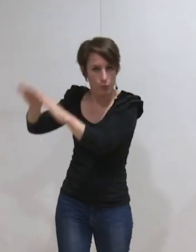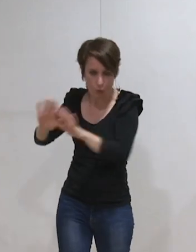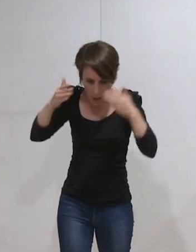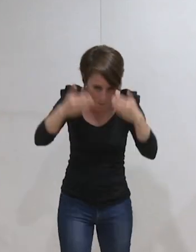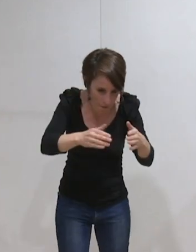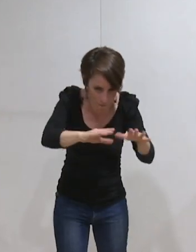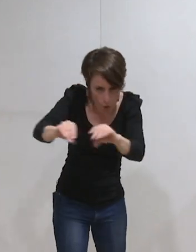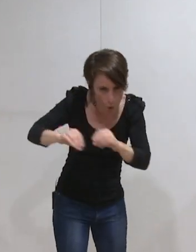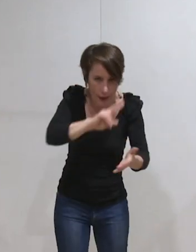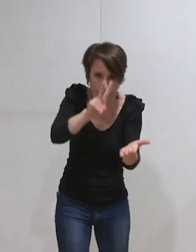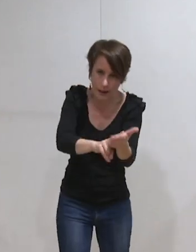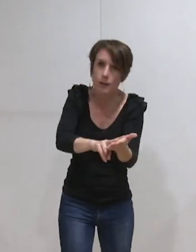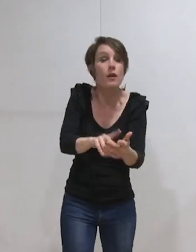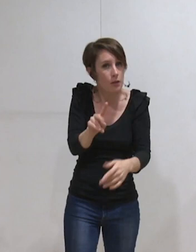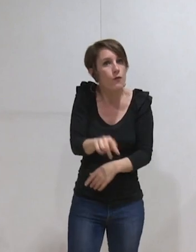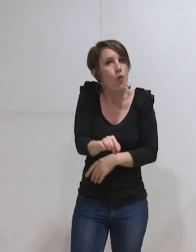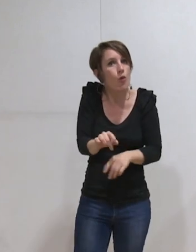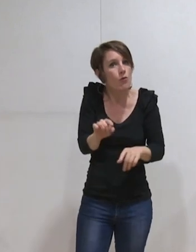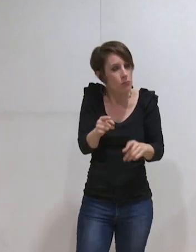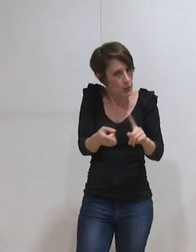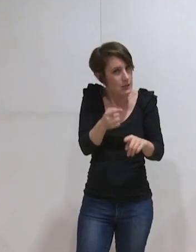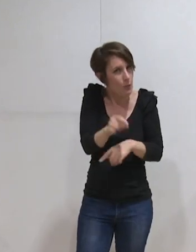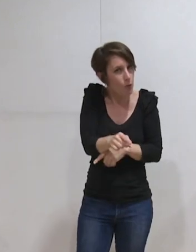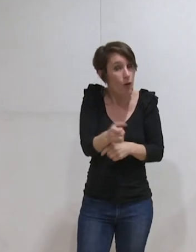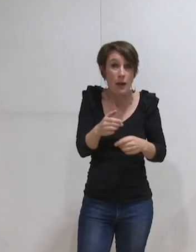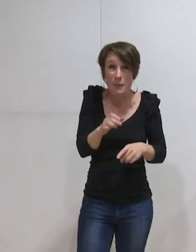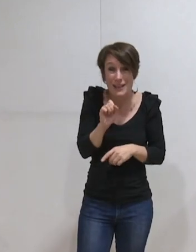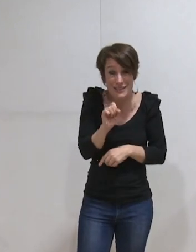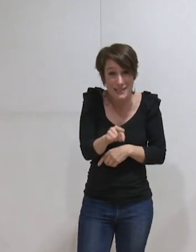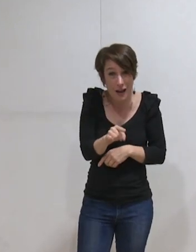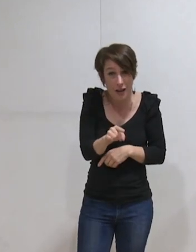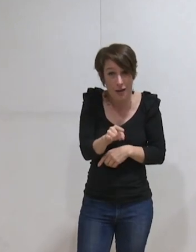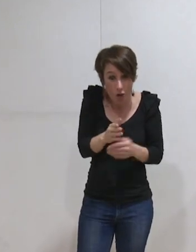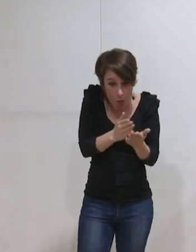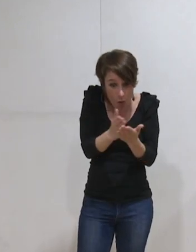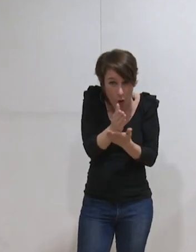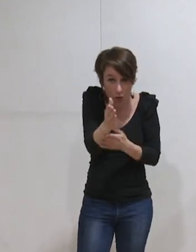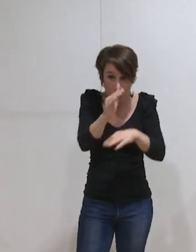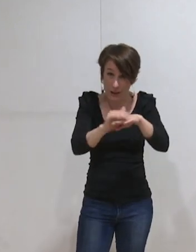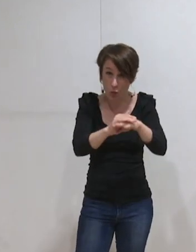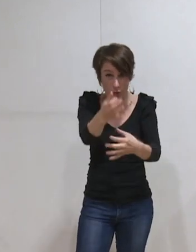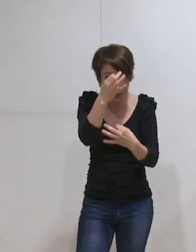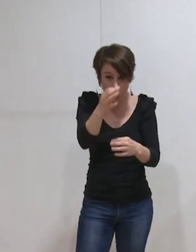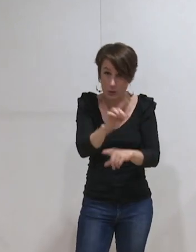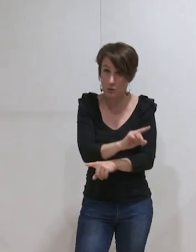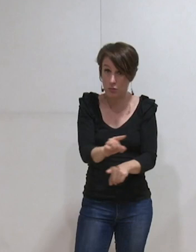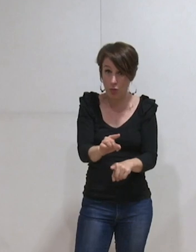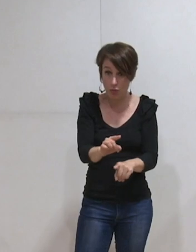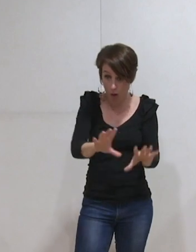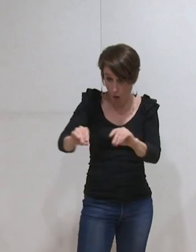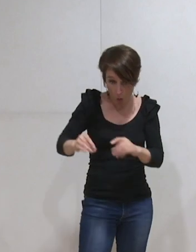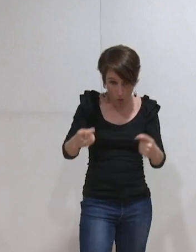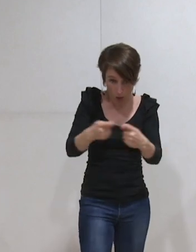pragmatisme il en faut bien sûr mais c'est pas une orientation politique précise le pragmatisme le pragmatisme c'est une